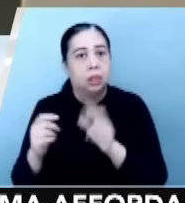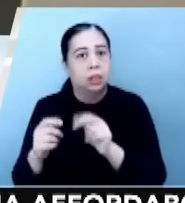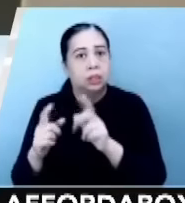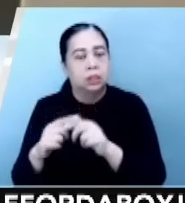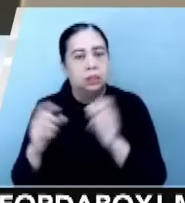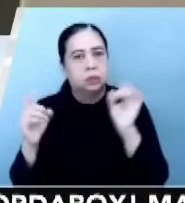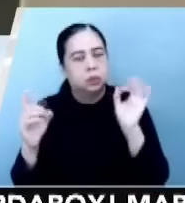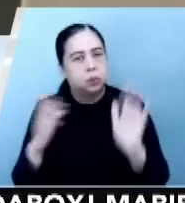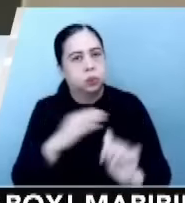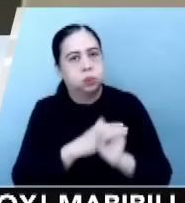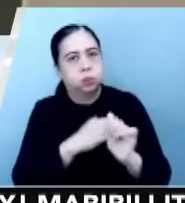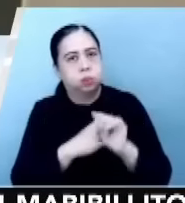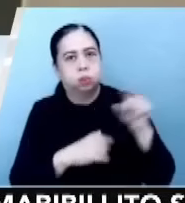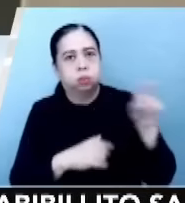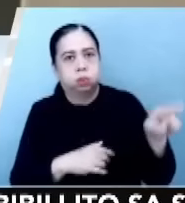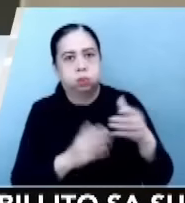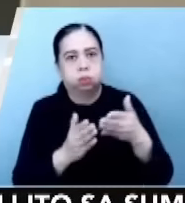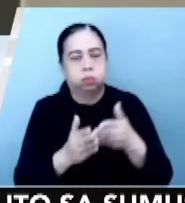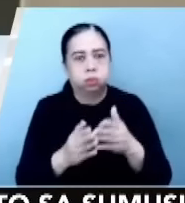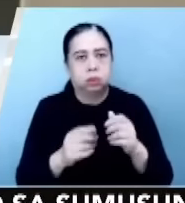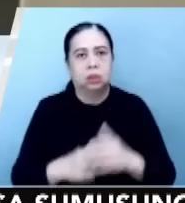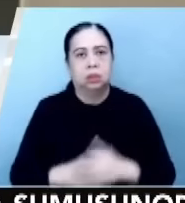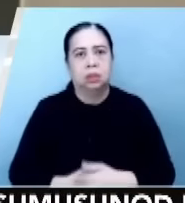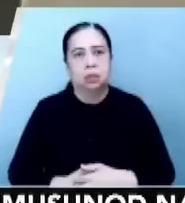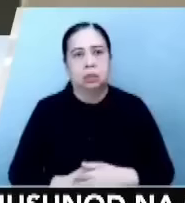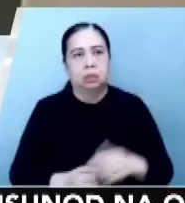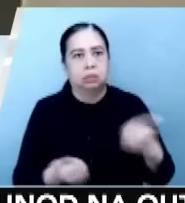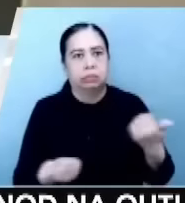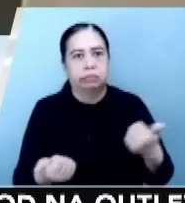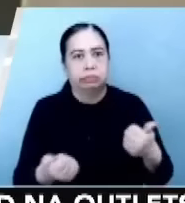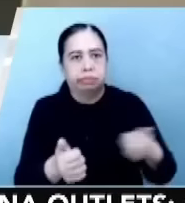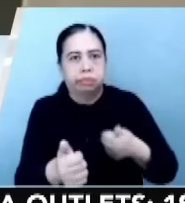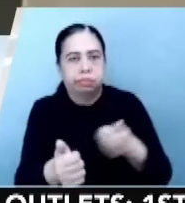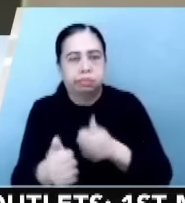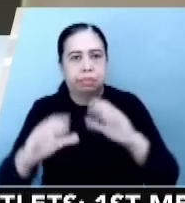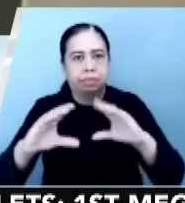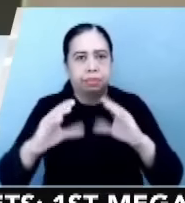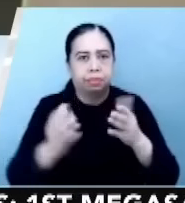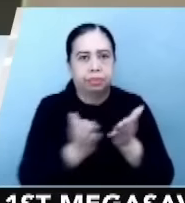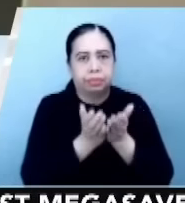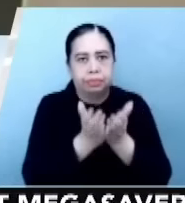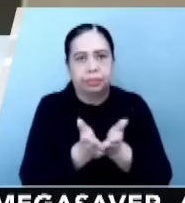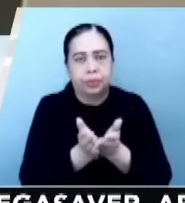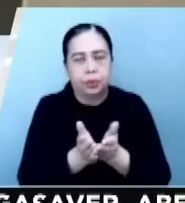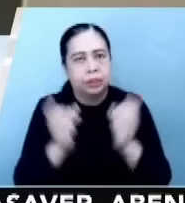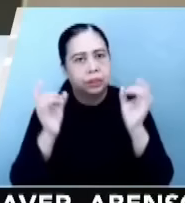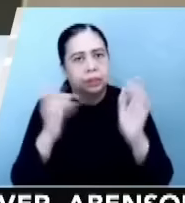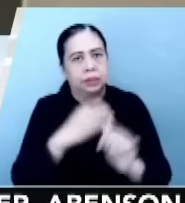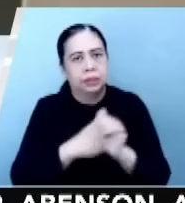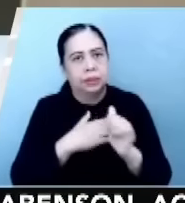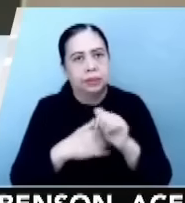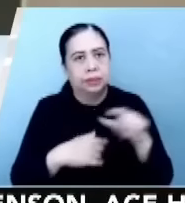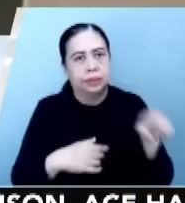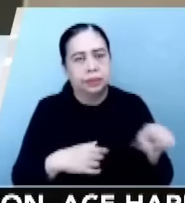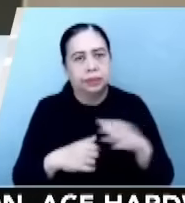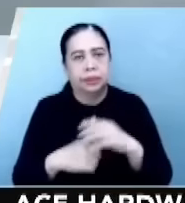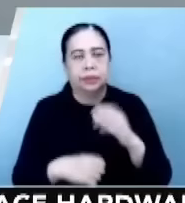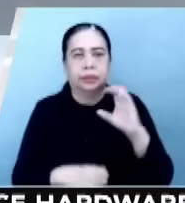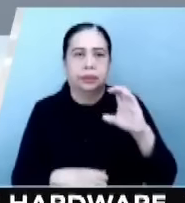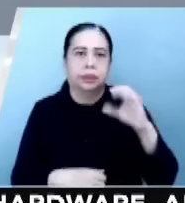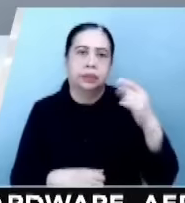maneuver, even ramming of the Chinese Coast Guard rubber boats and the dangerous maneuver of the Chinese Coast Guard